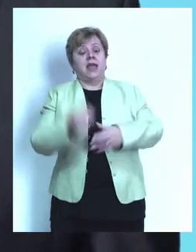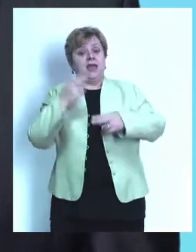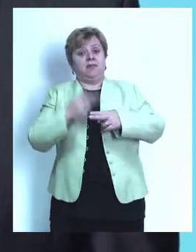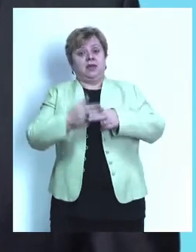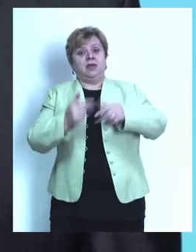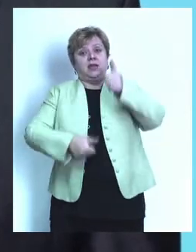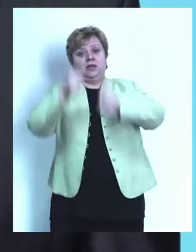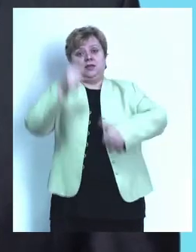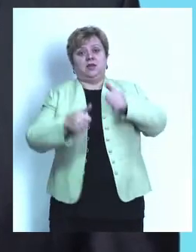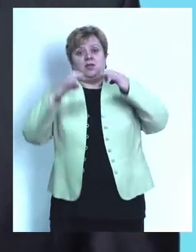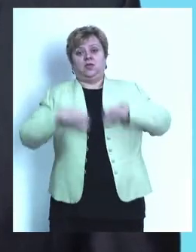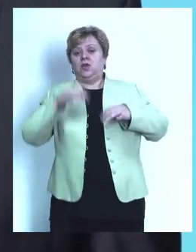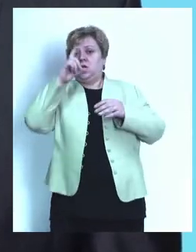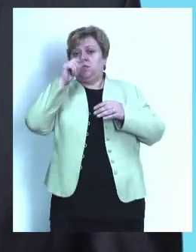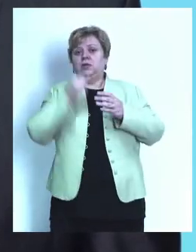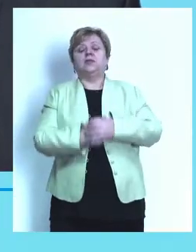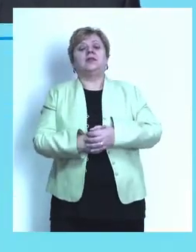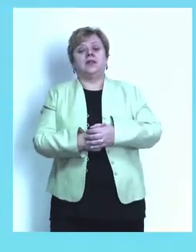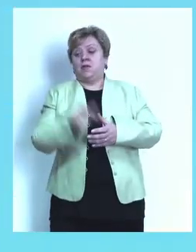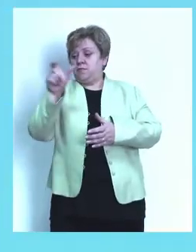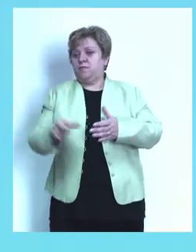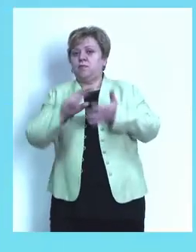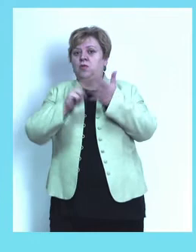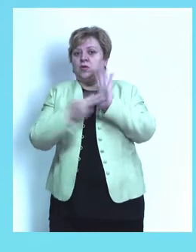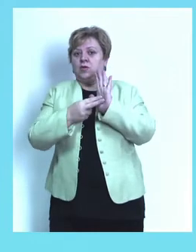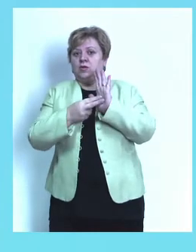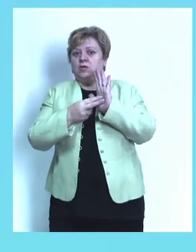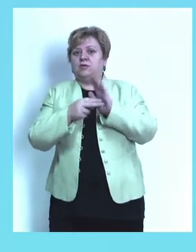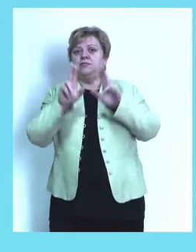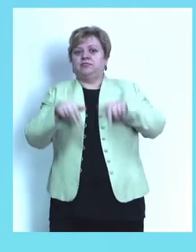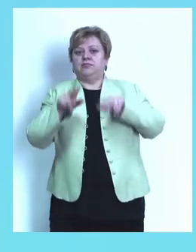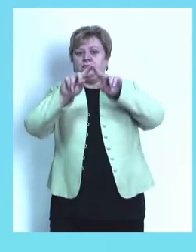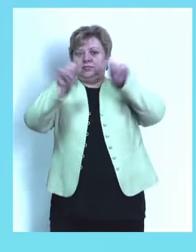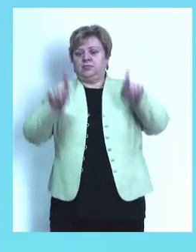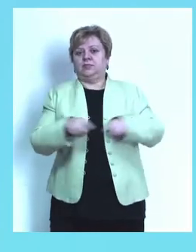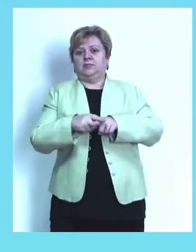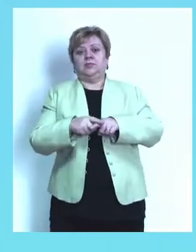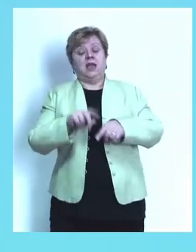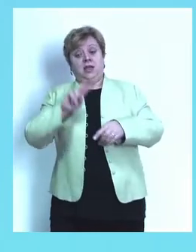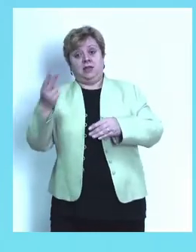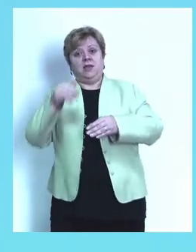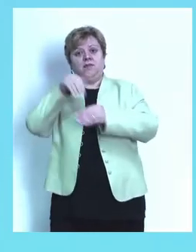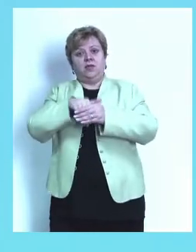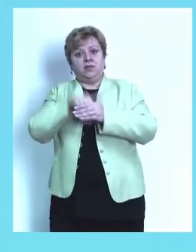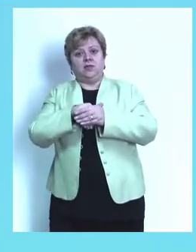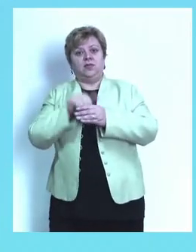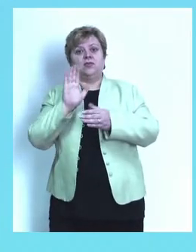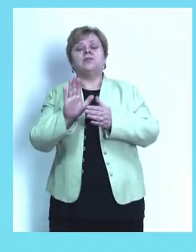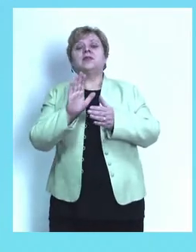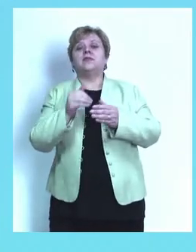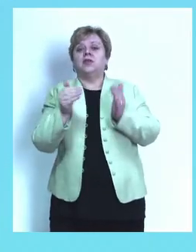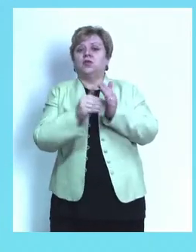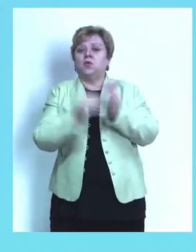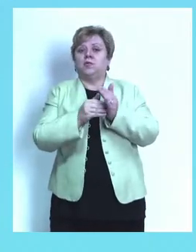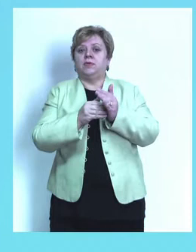komunës dhe të subjekteve politike gjenden në fletë votim. Ndërsa për të votuar ju, mjafton vetëm njëri prej këtyre dokumenteve: letër njoftimi